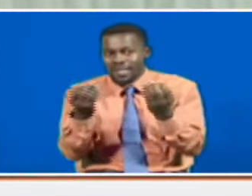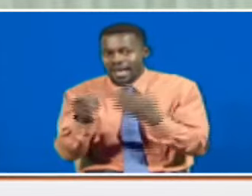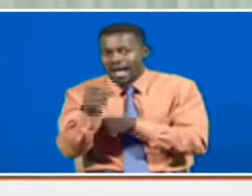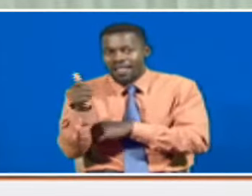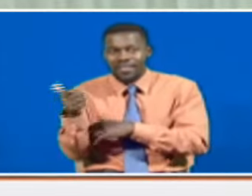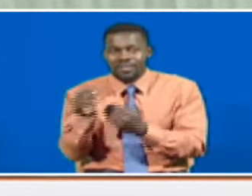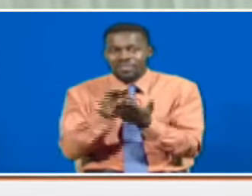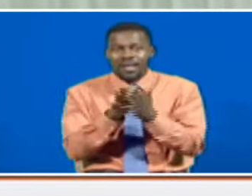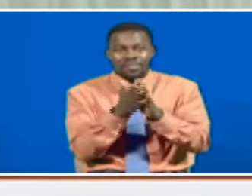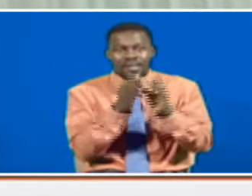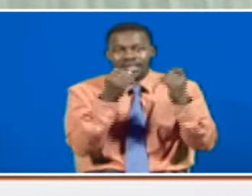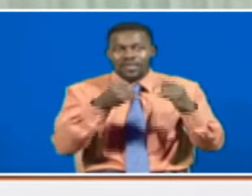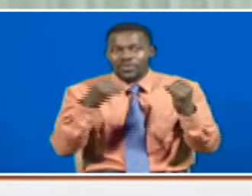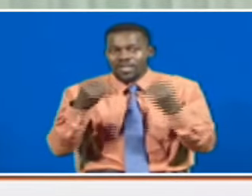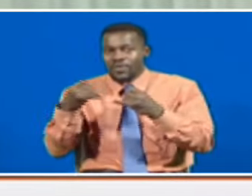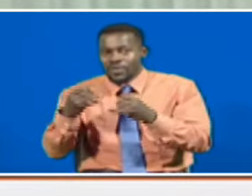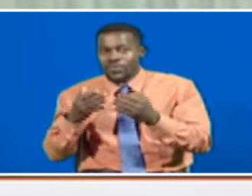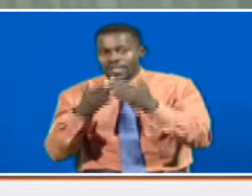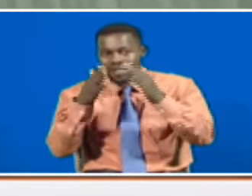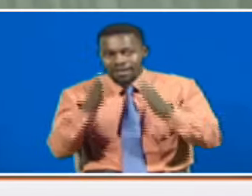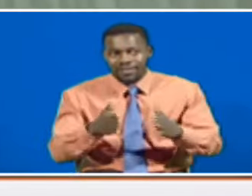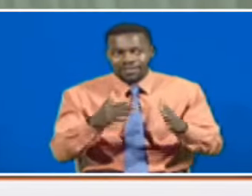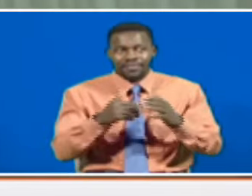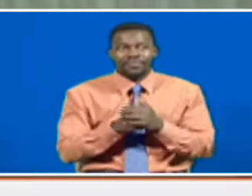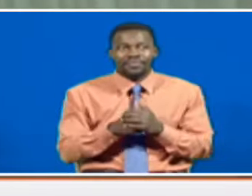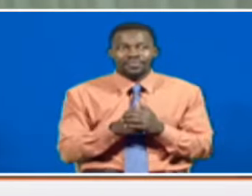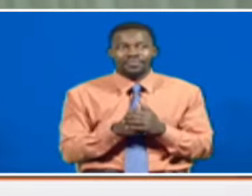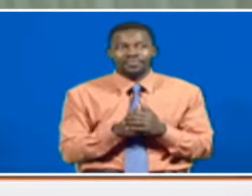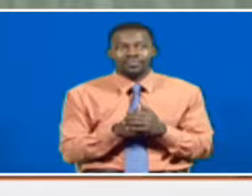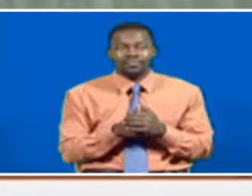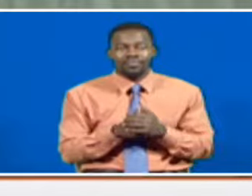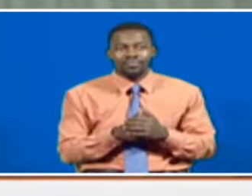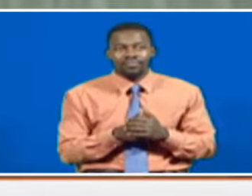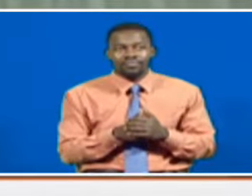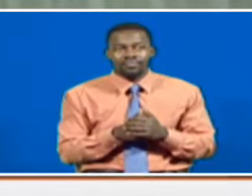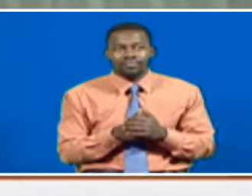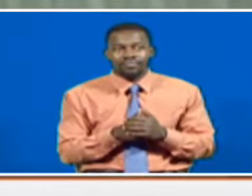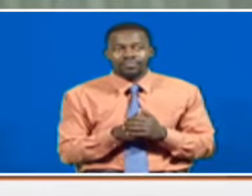baraza lililoongozwa na wakili Eric Theuri.